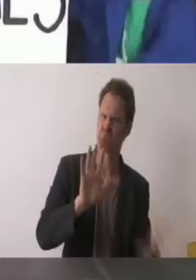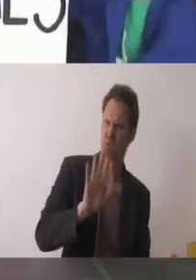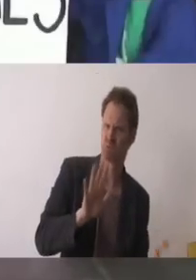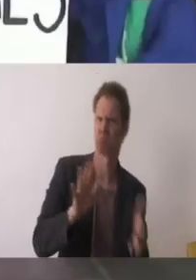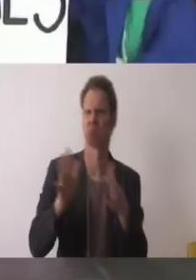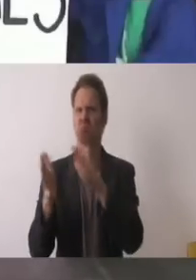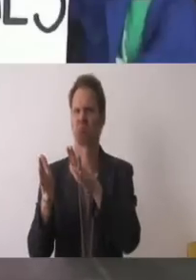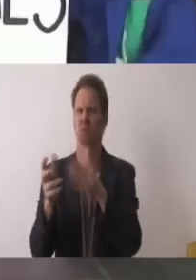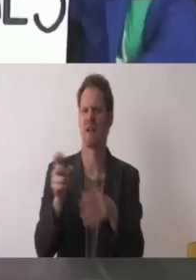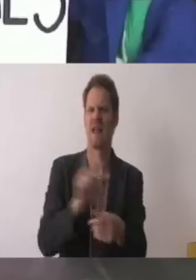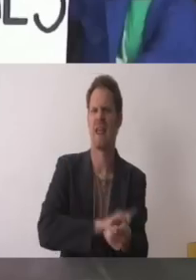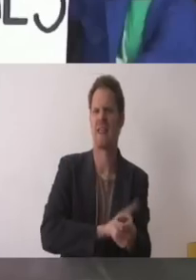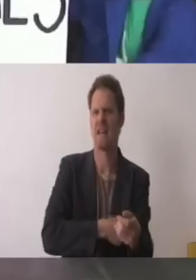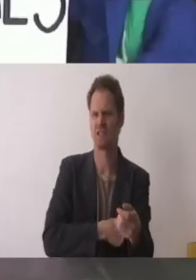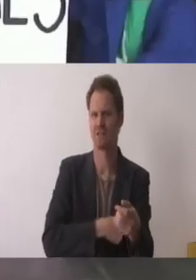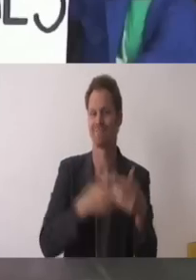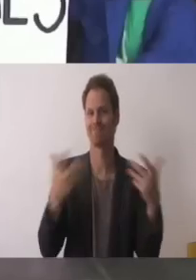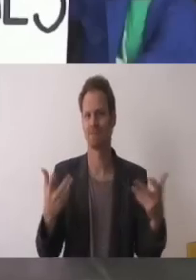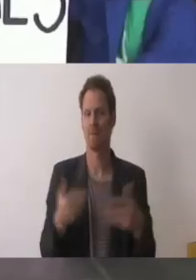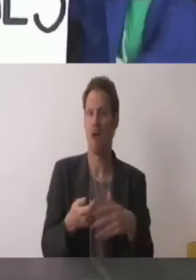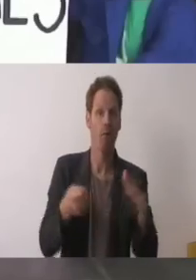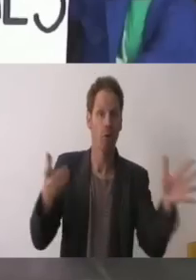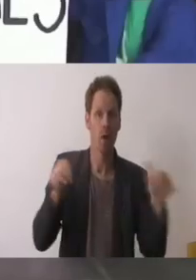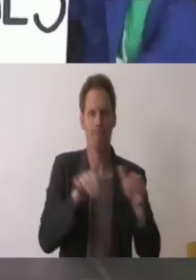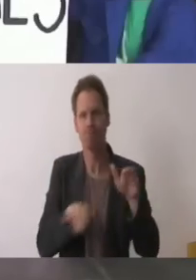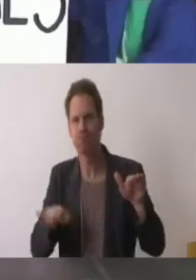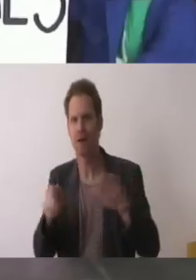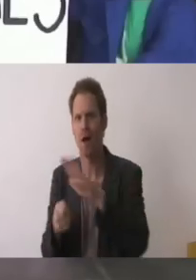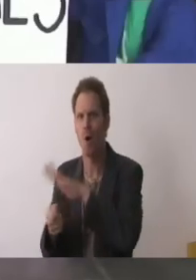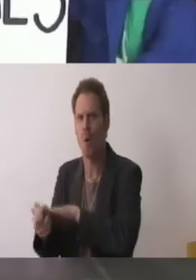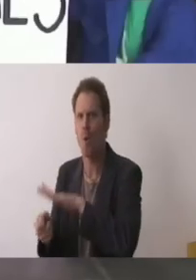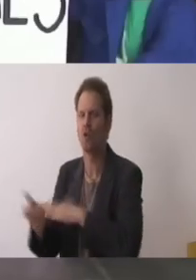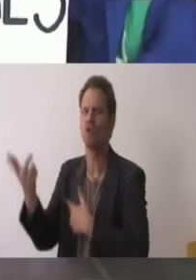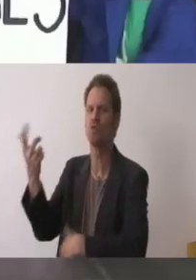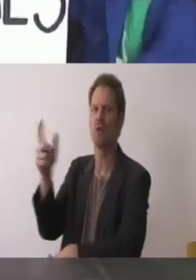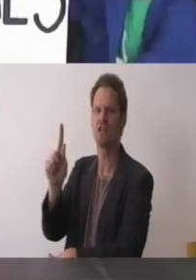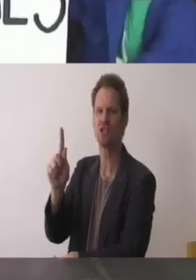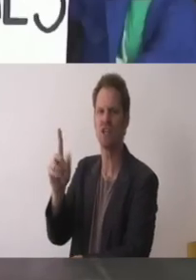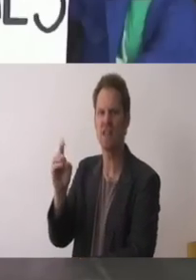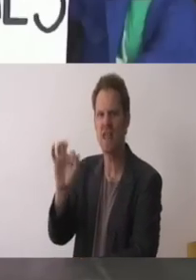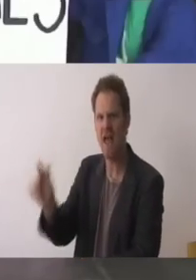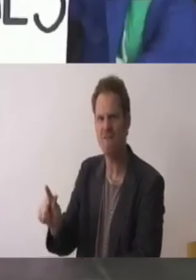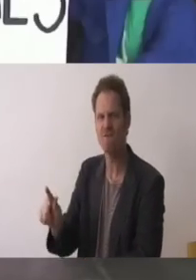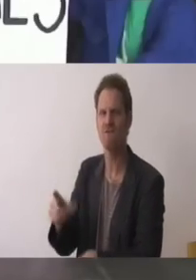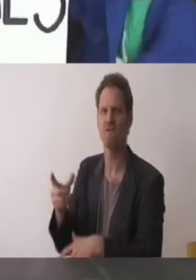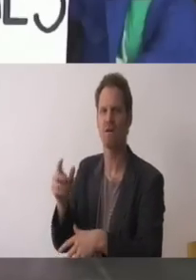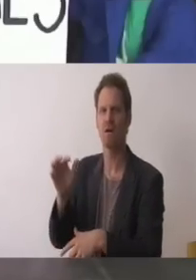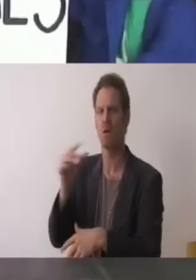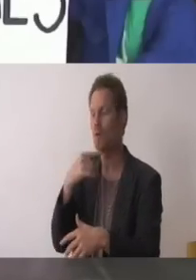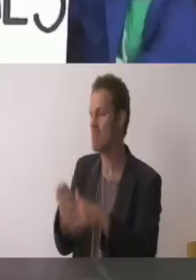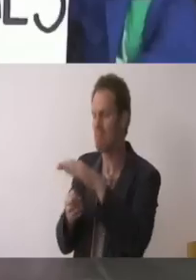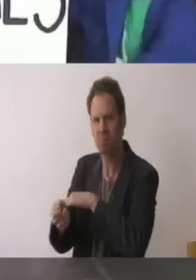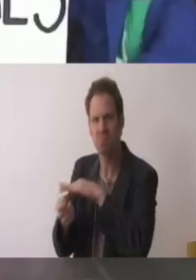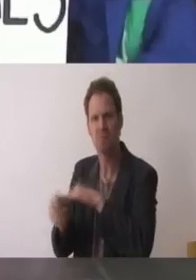la transition énergétique, mais continue d'encourager les investissements de GDF Engie, dans les énergies fossiles les